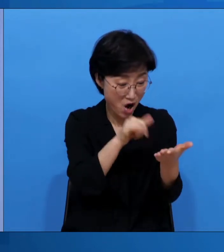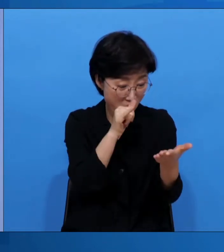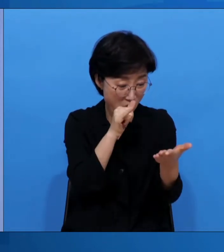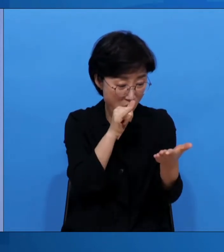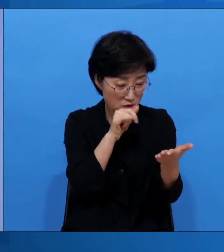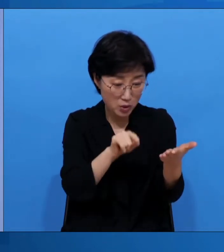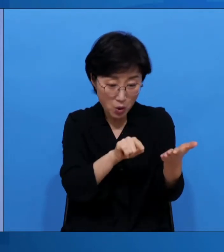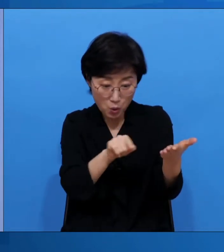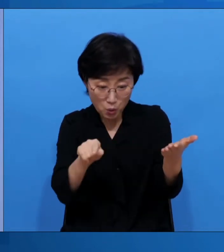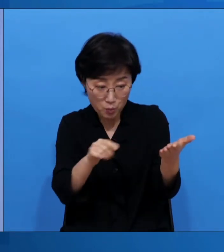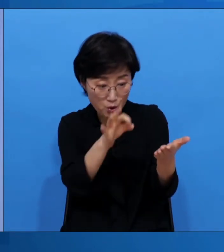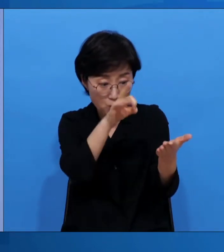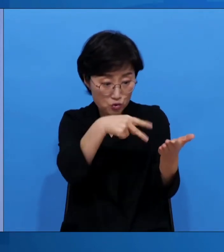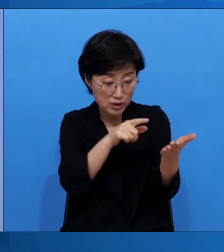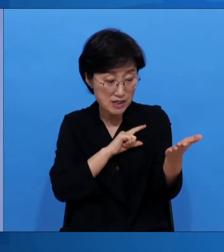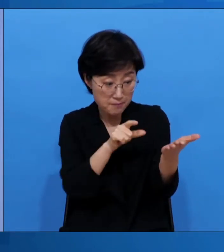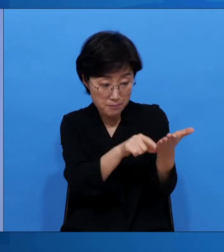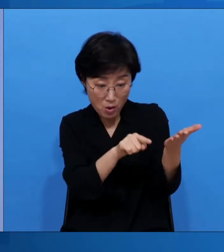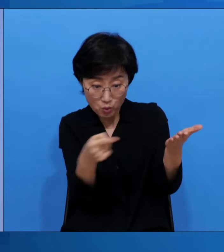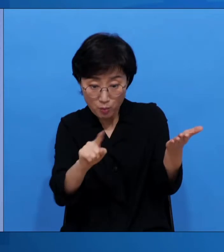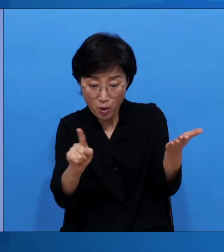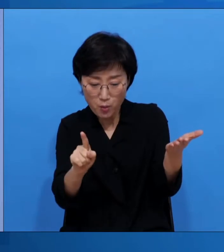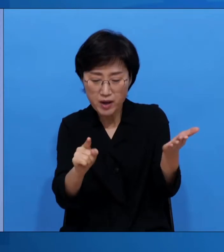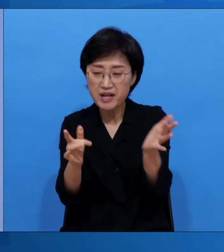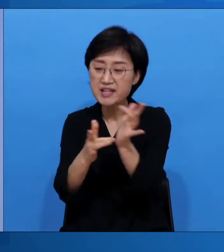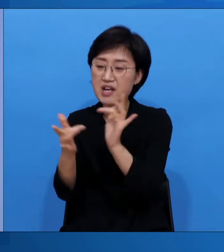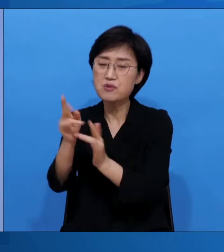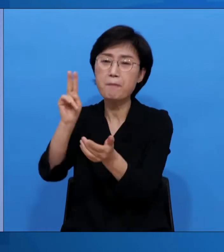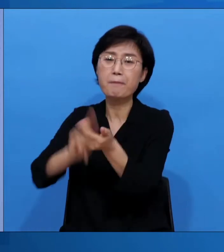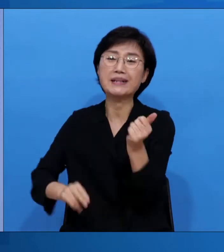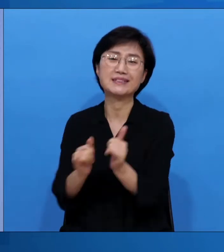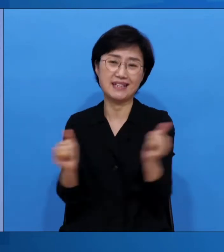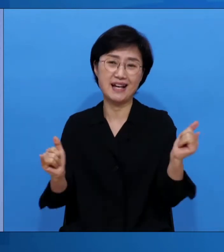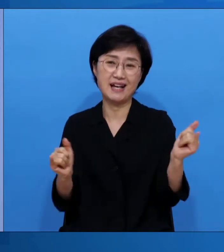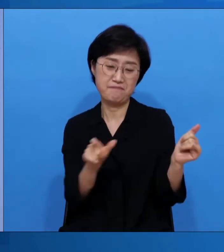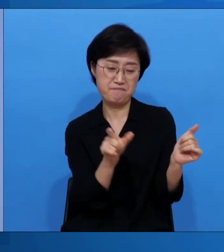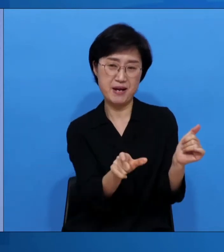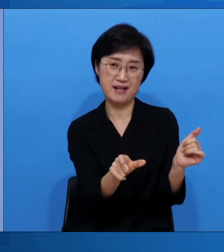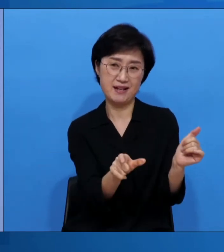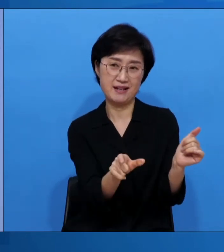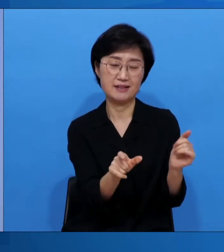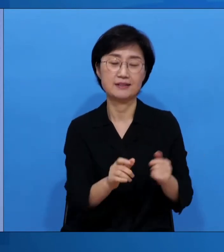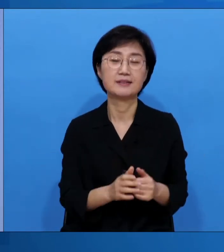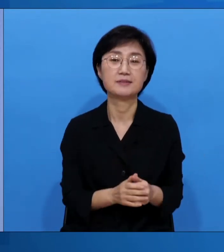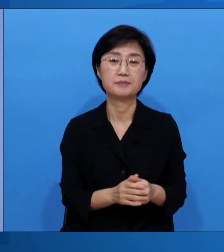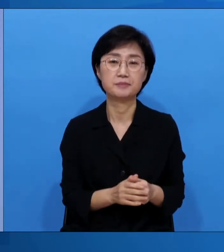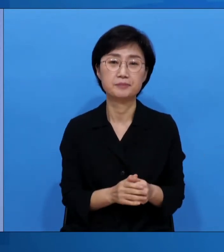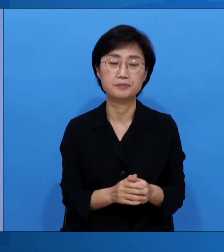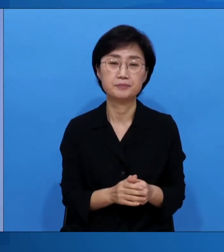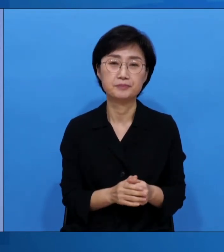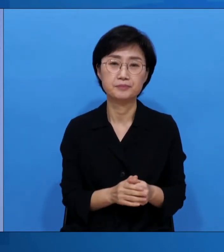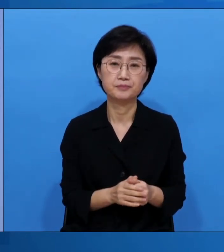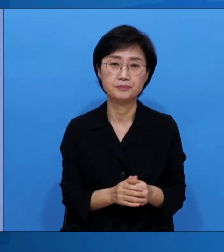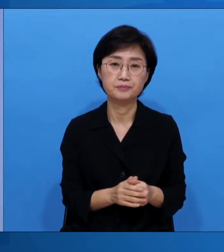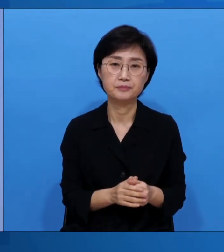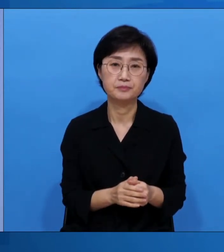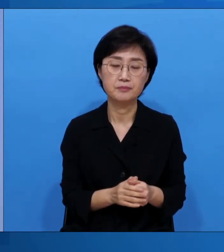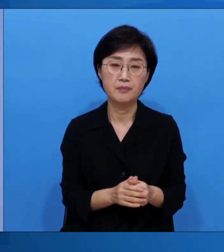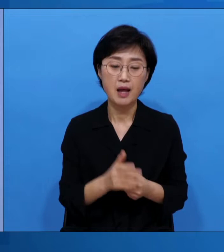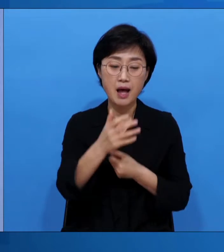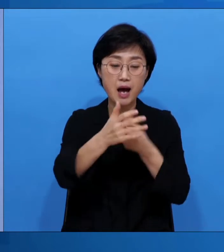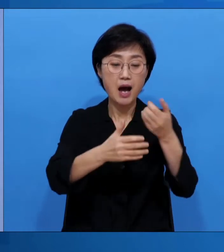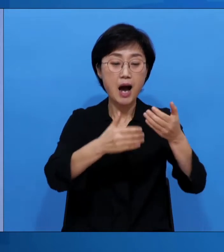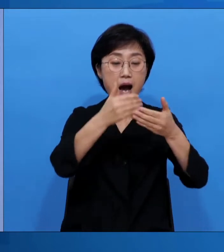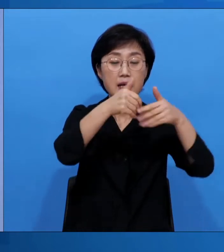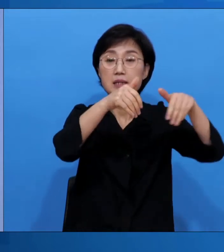from verse 2, all the 12 disciples, as well as Judas Iscariot, it says that he betrayed him. 주의 종들